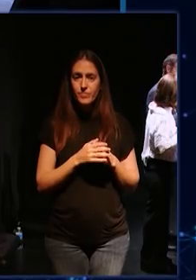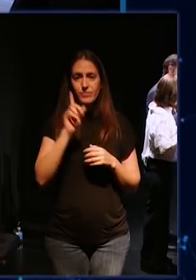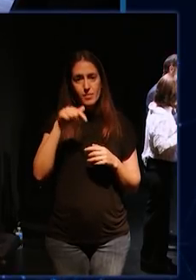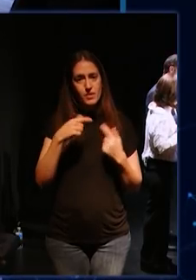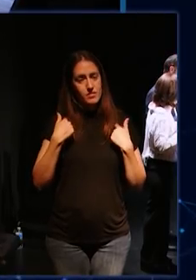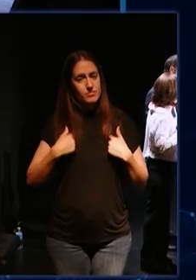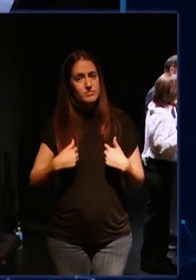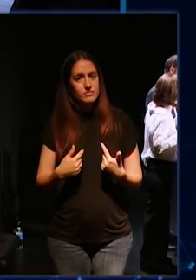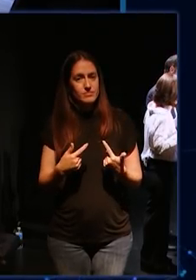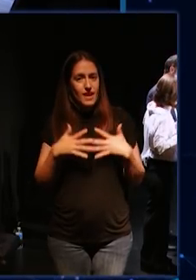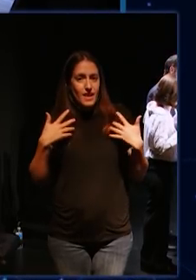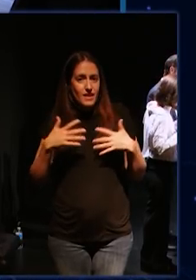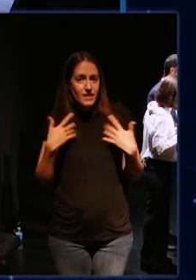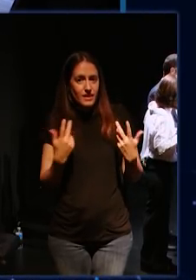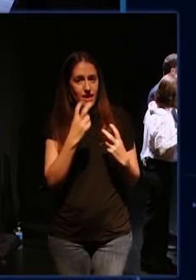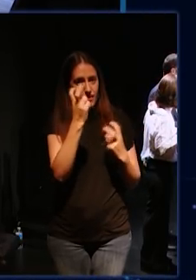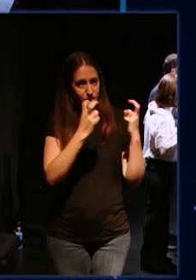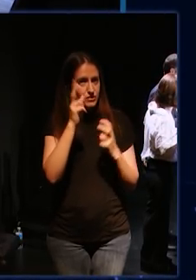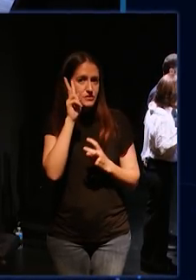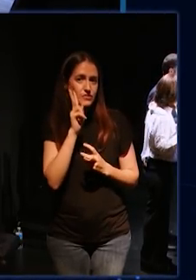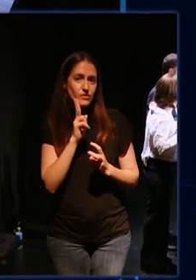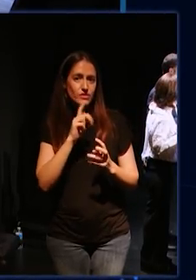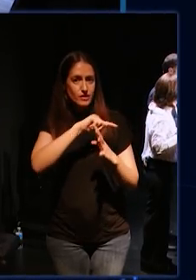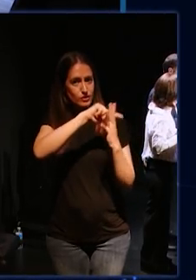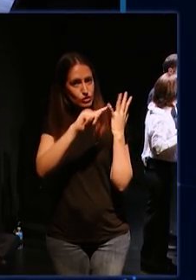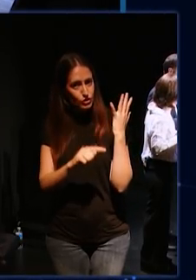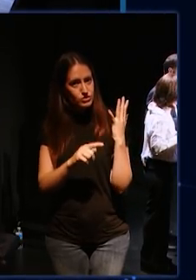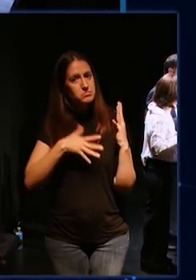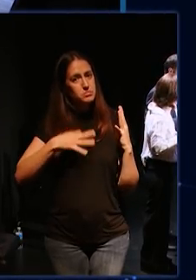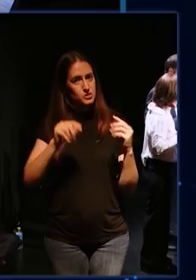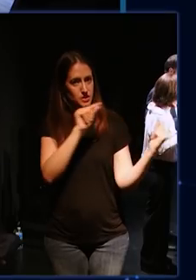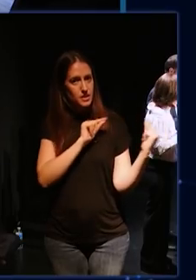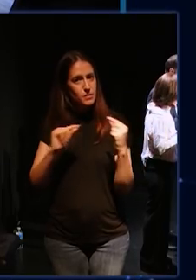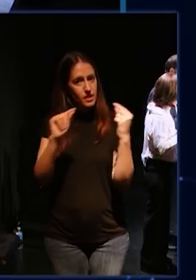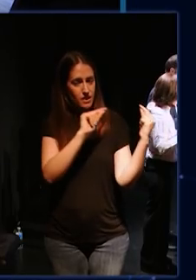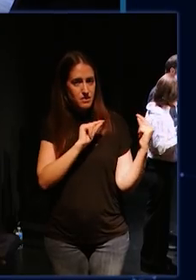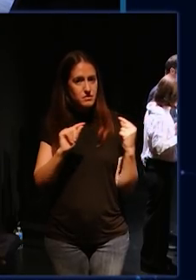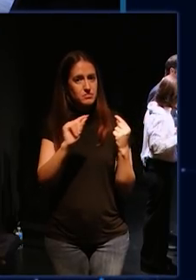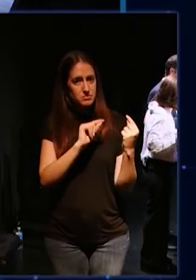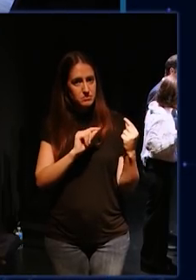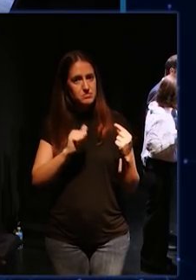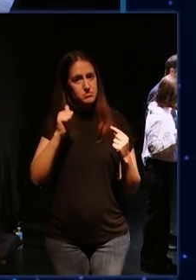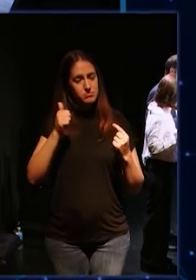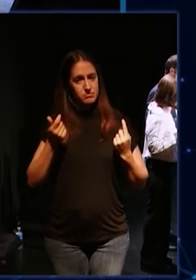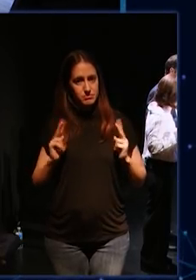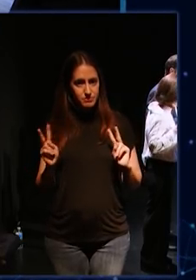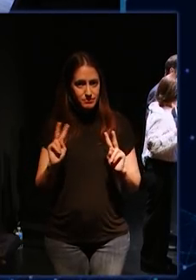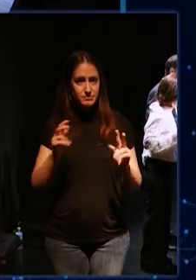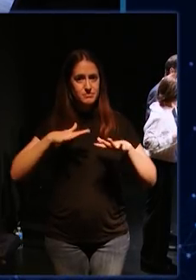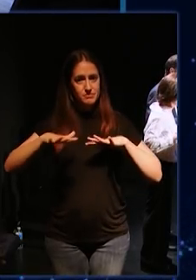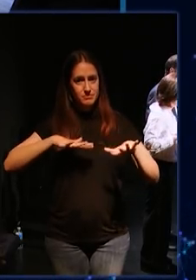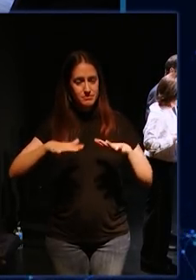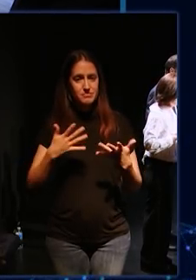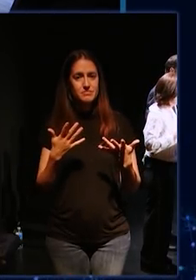especialment d'alegria que hagueu vingut tots avui, perquè això crec que ens ha possibilitat un debat molt més viu i que segurament hi ha